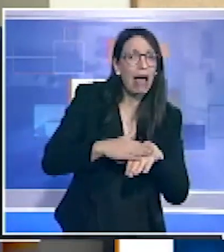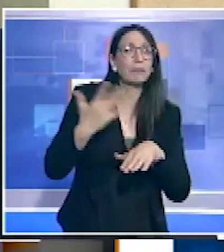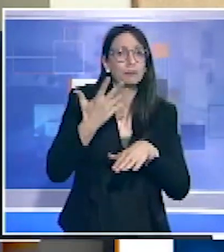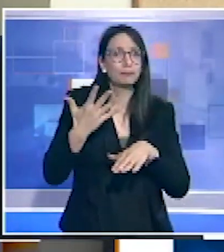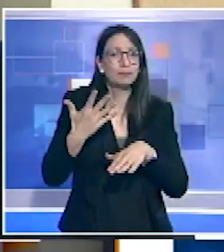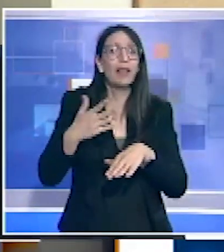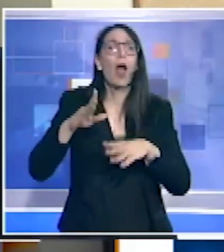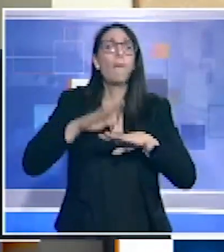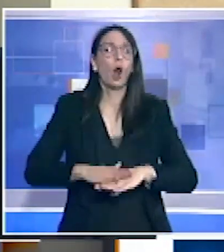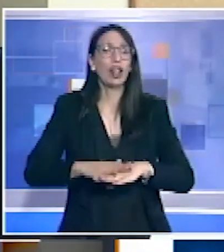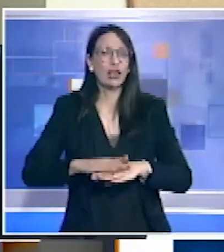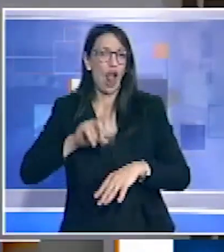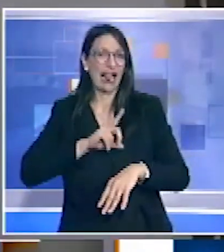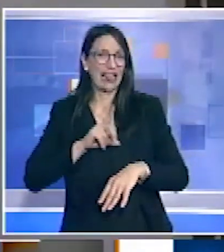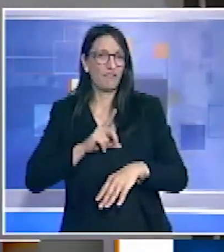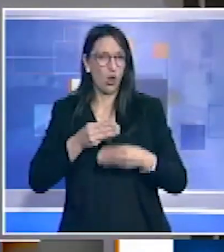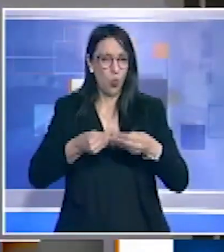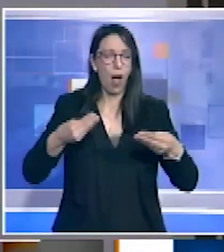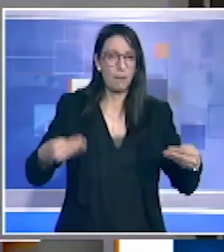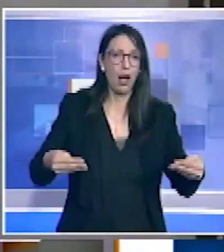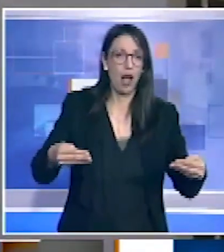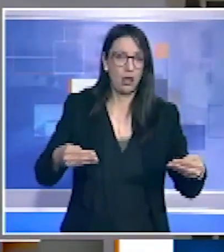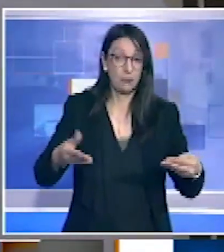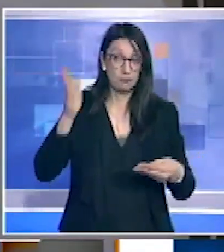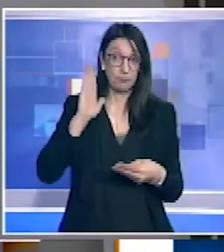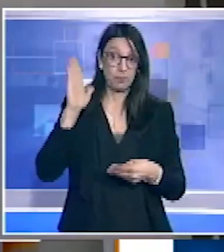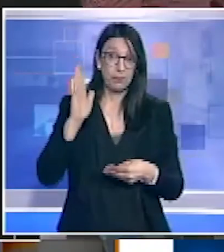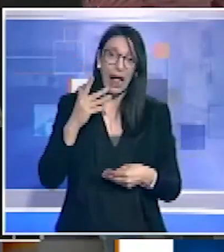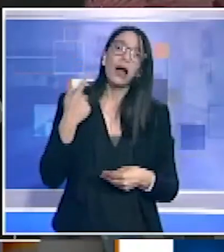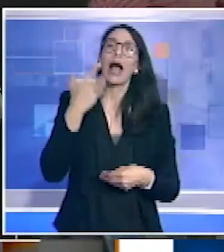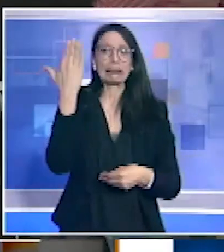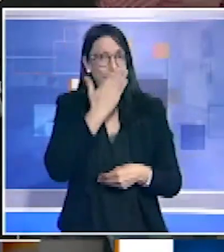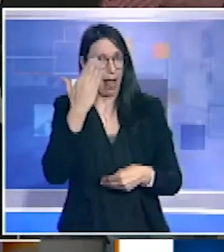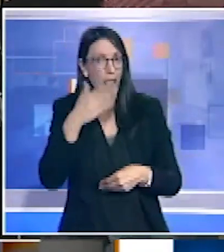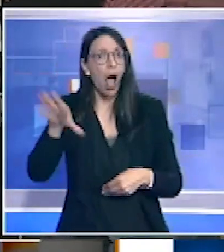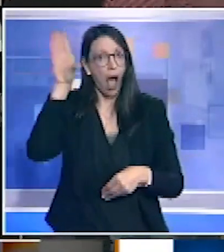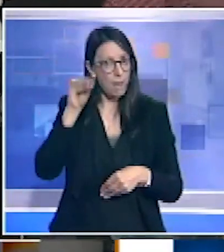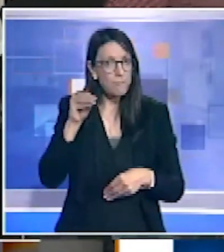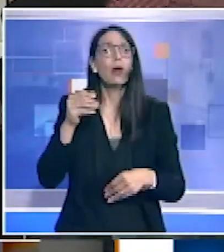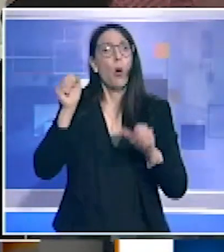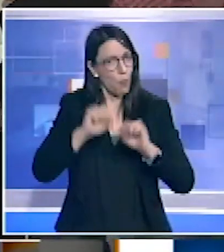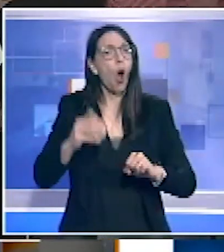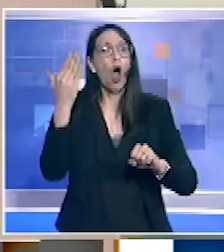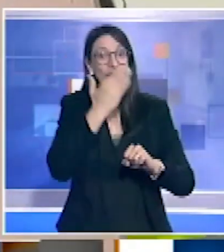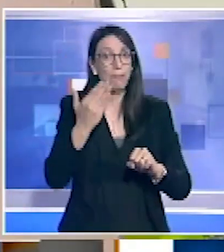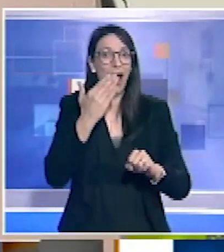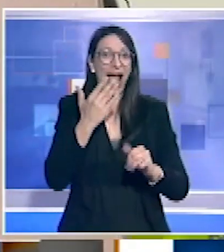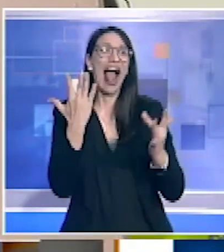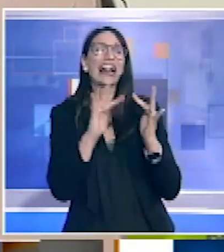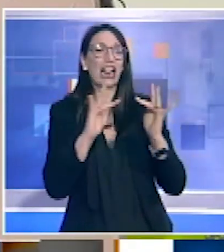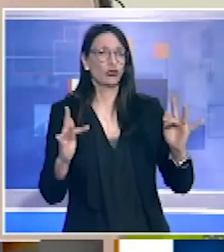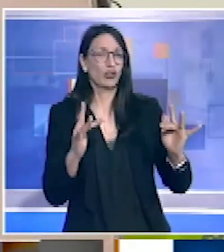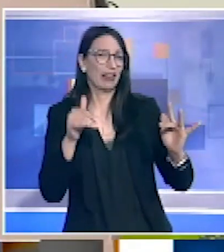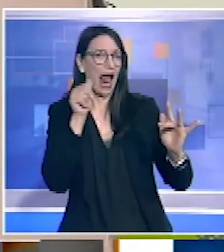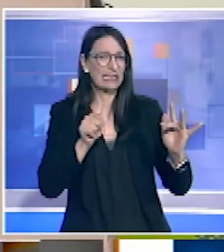dispositivi di protezione individuale quindi si diceva una volta Sbagliando si impara si può sbagliare in un luogo digitale quindi senza